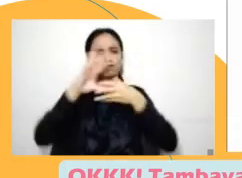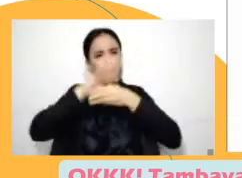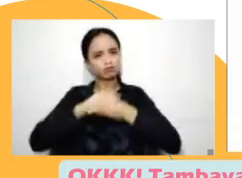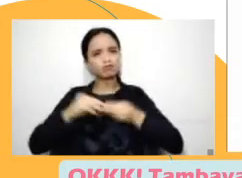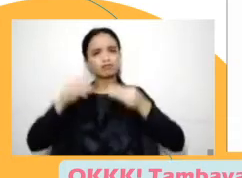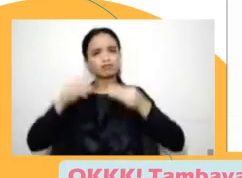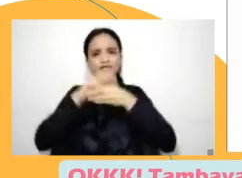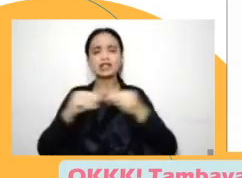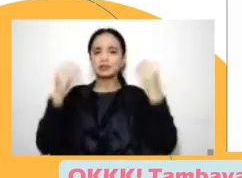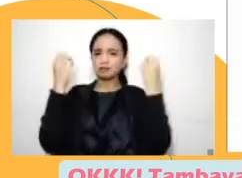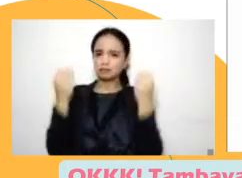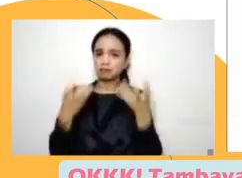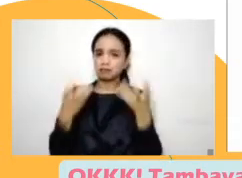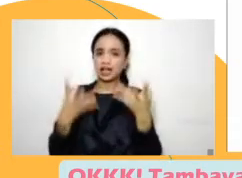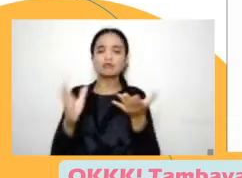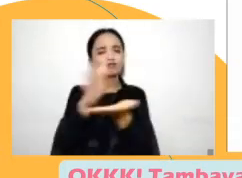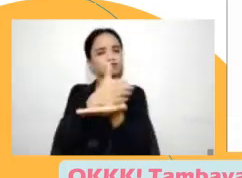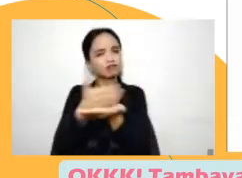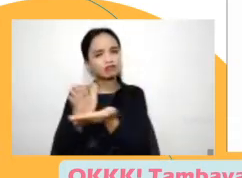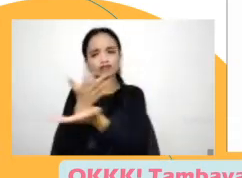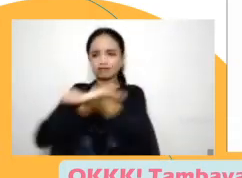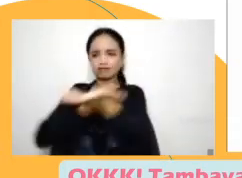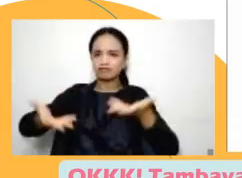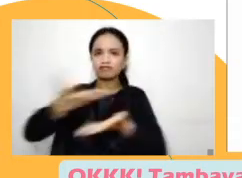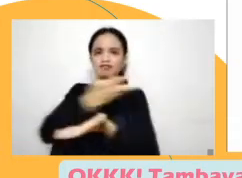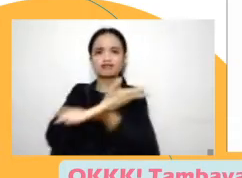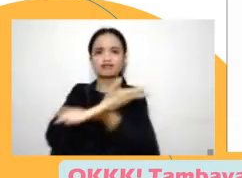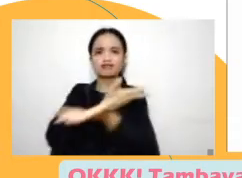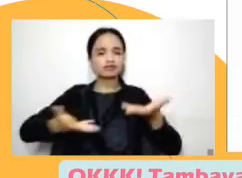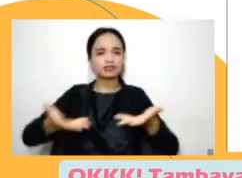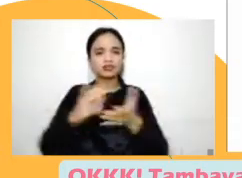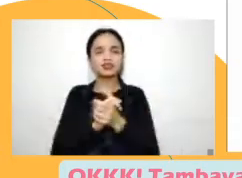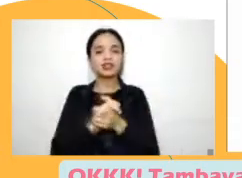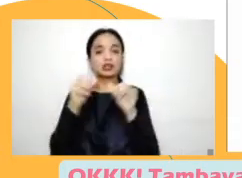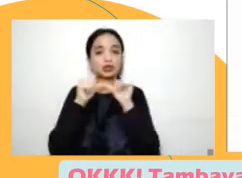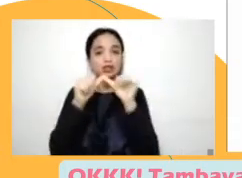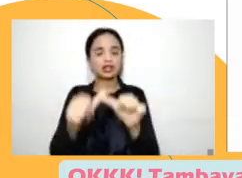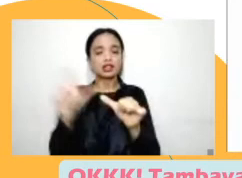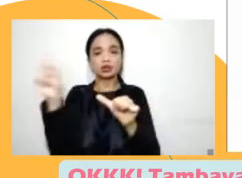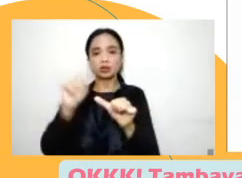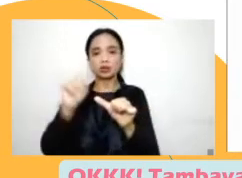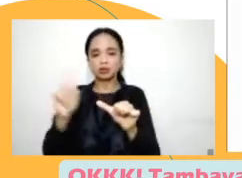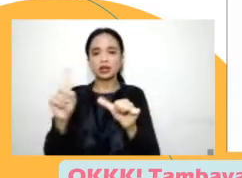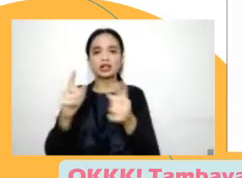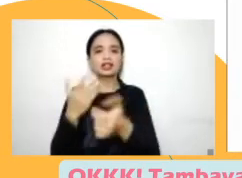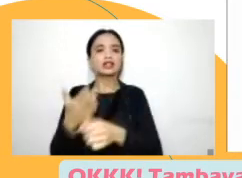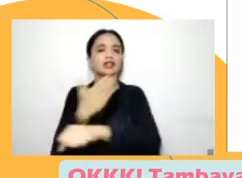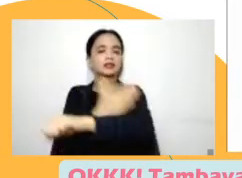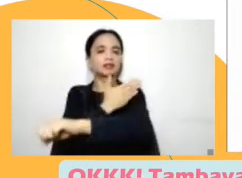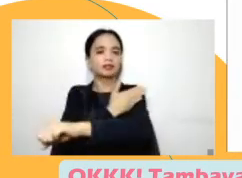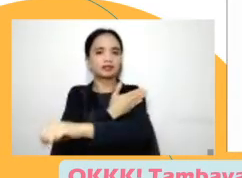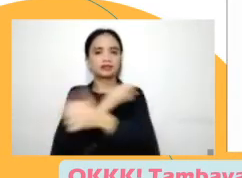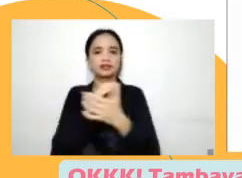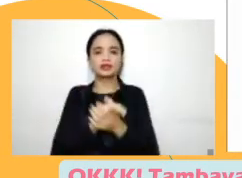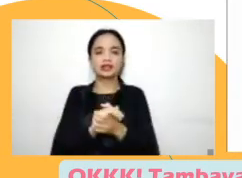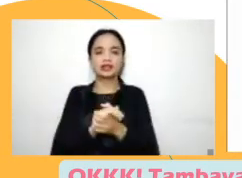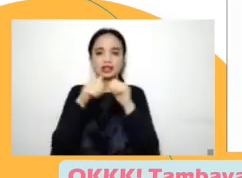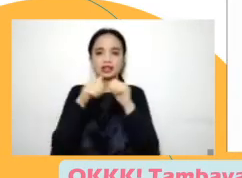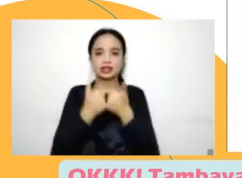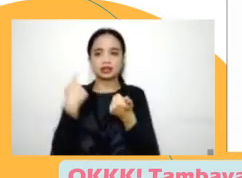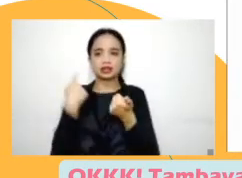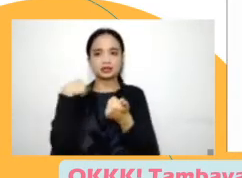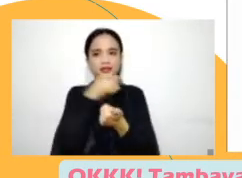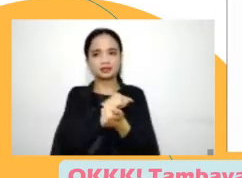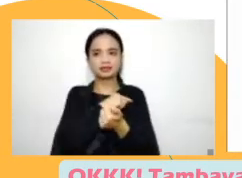po tayong ma-share, maibahagi sa isa't isa at patuloy po tayong lumago at umusbong bilang mga tao at kabataan.